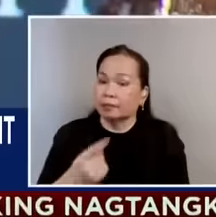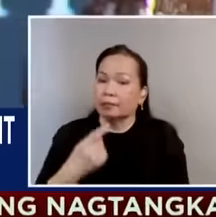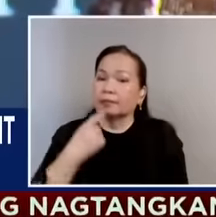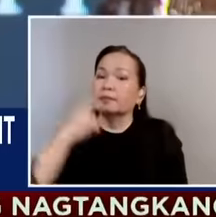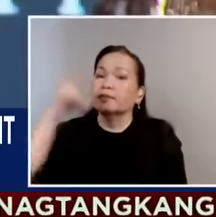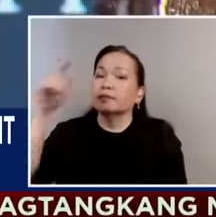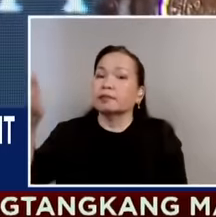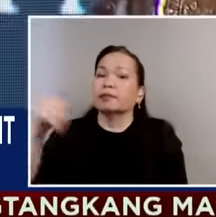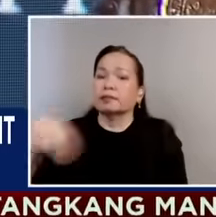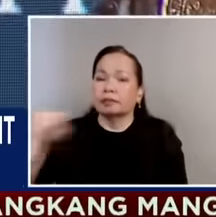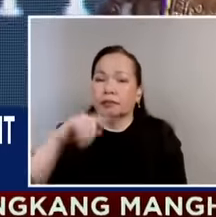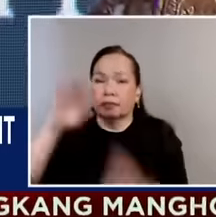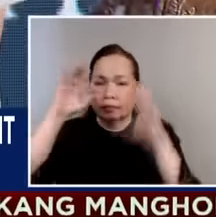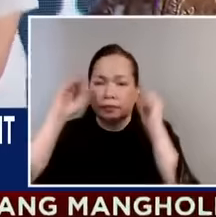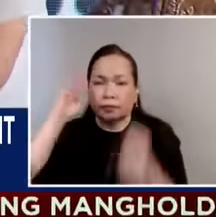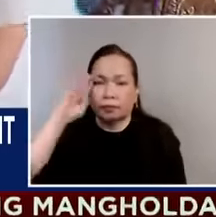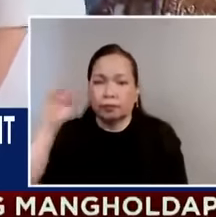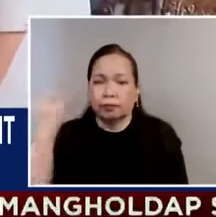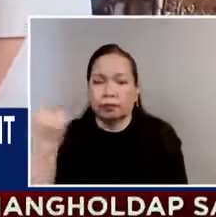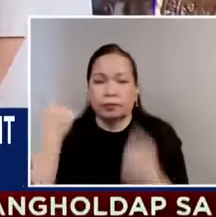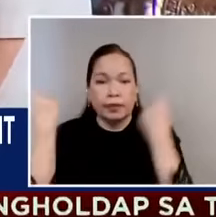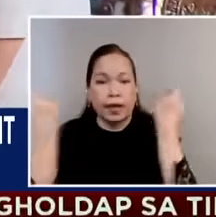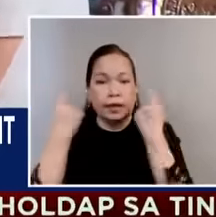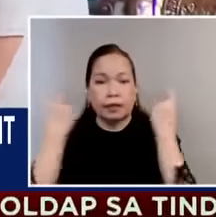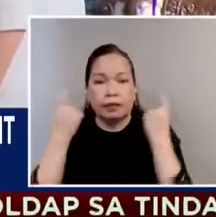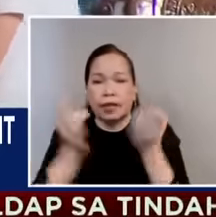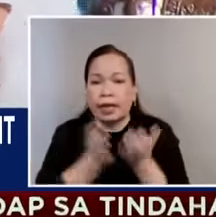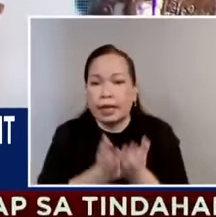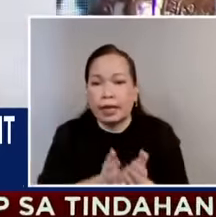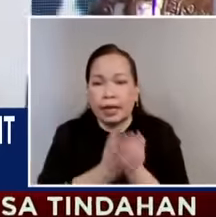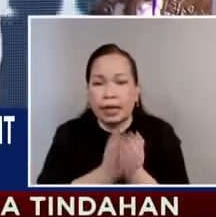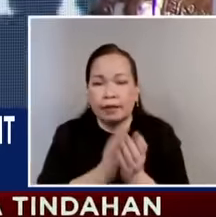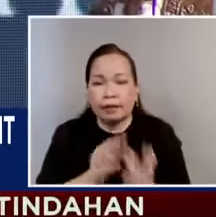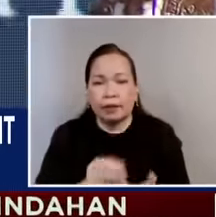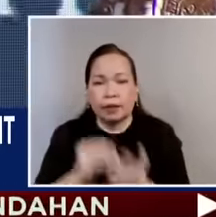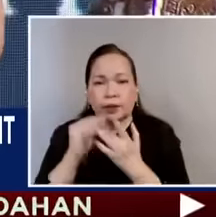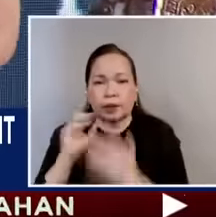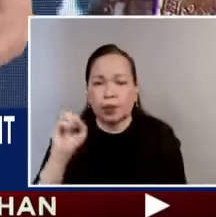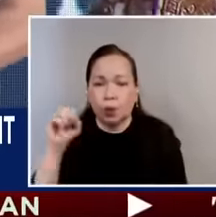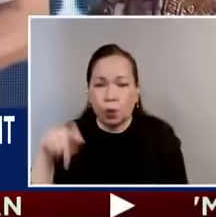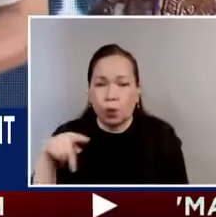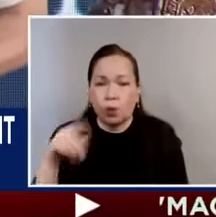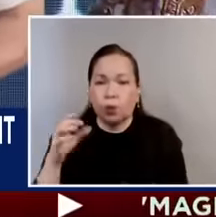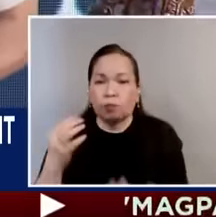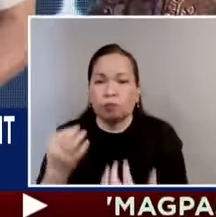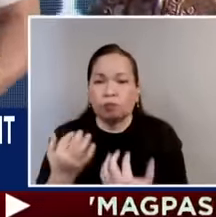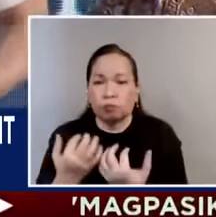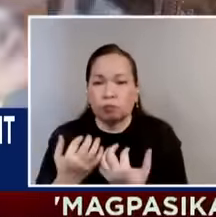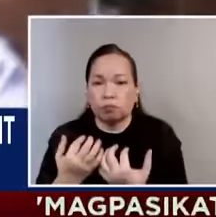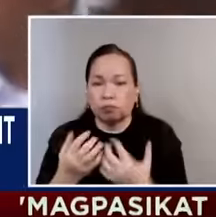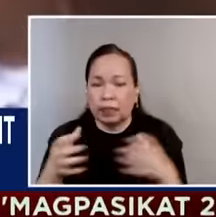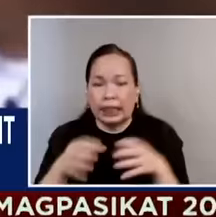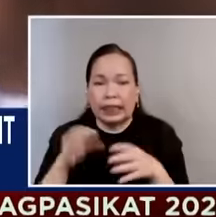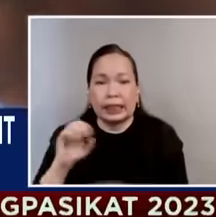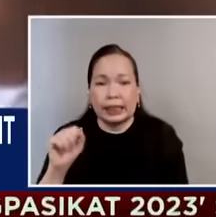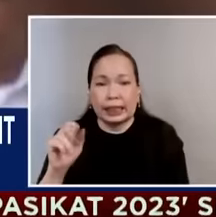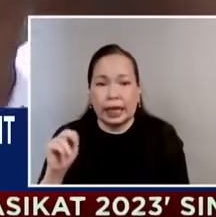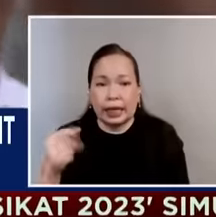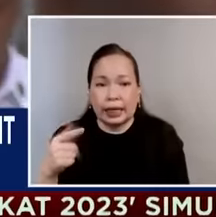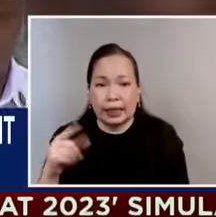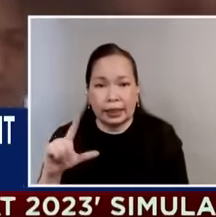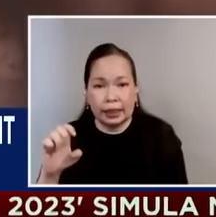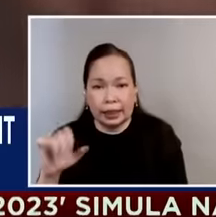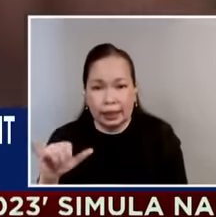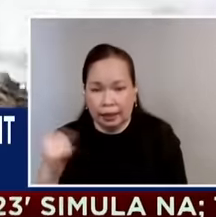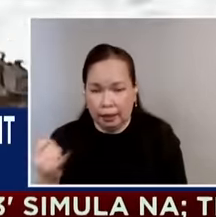sa pagdiriwang ng anibersaryo ng Naval Special Operations Command sa Sangley Point Base sa Cavite ngayong Lunes.